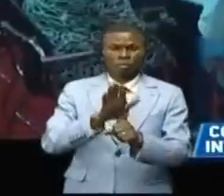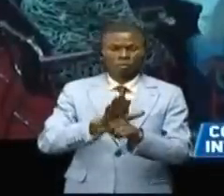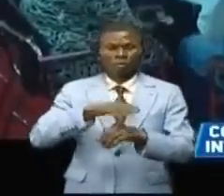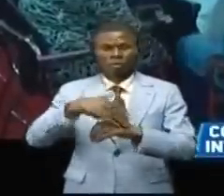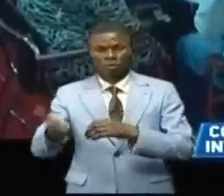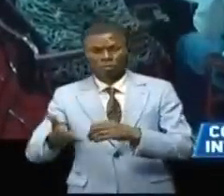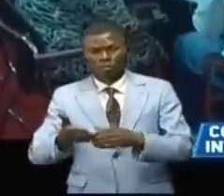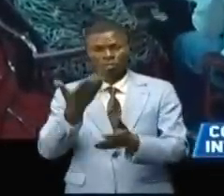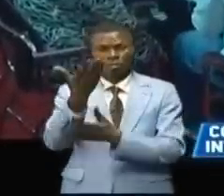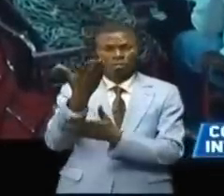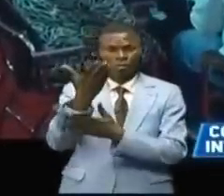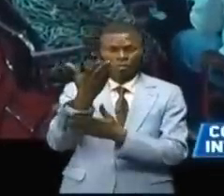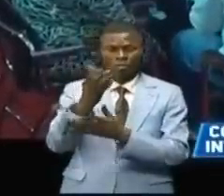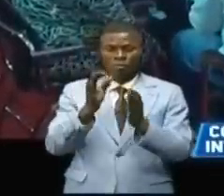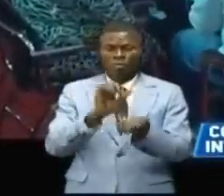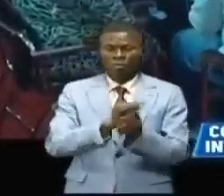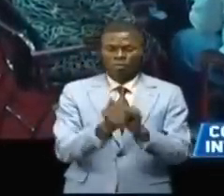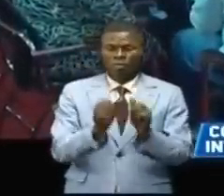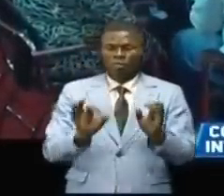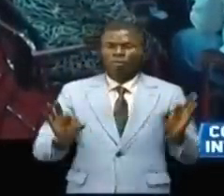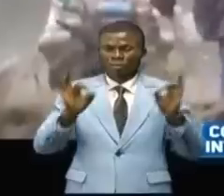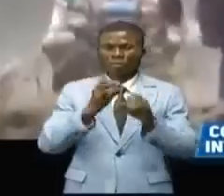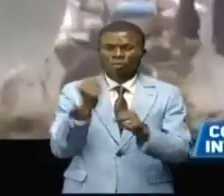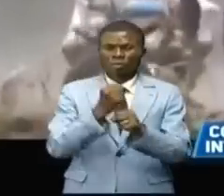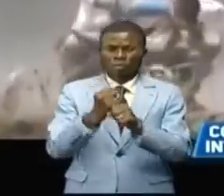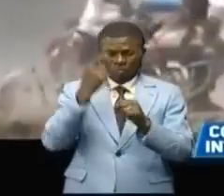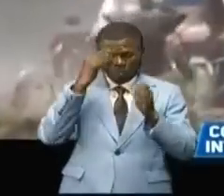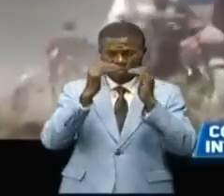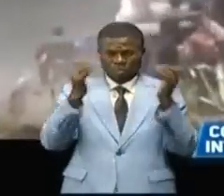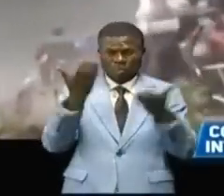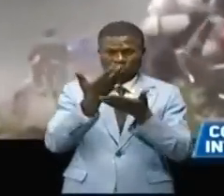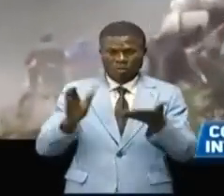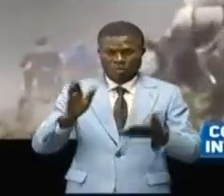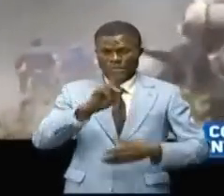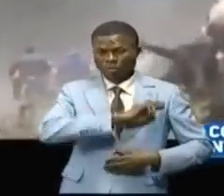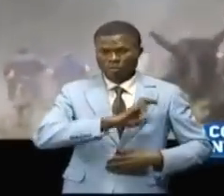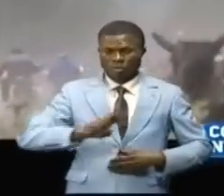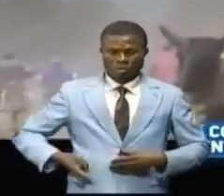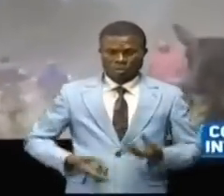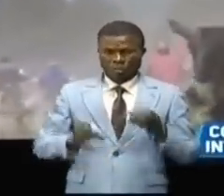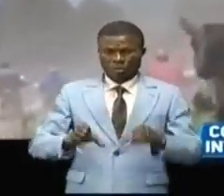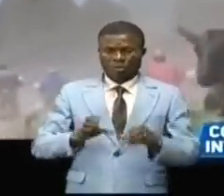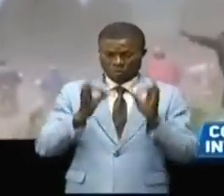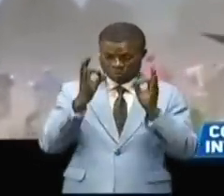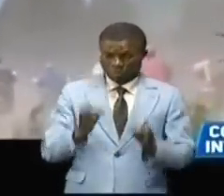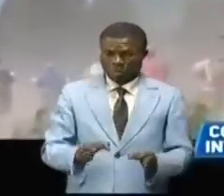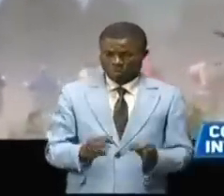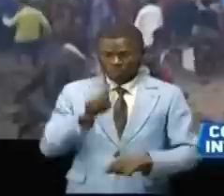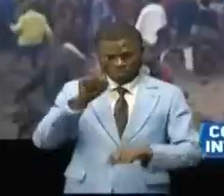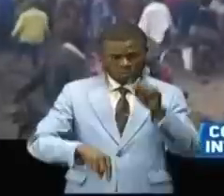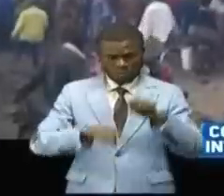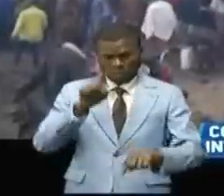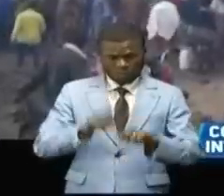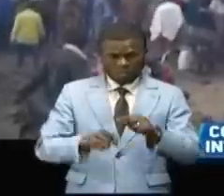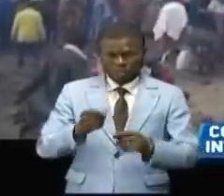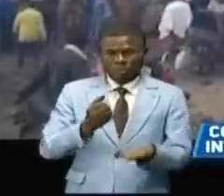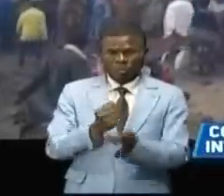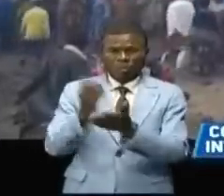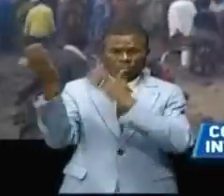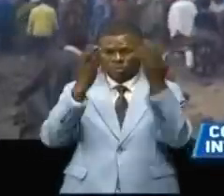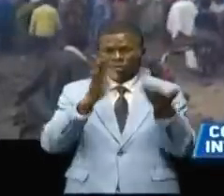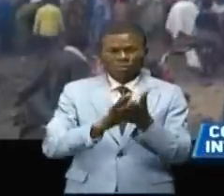un appel à la nécessité de travailler pour la paix dans la région sans laquelle il sera impossible de faciliter les